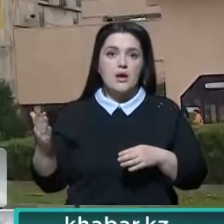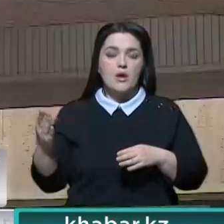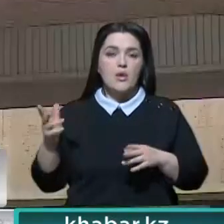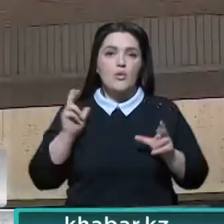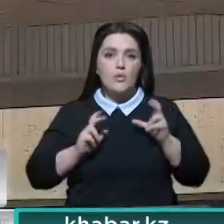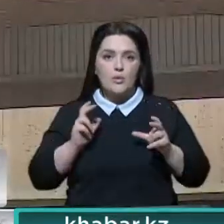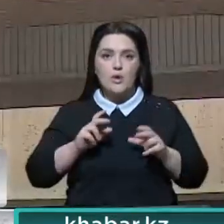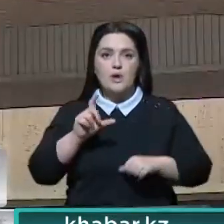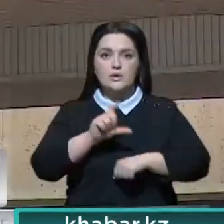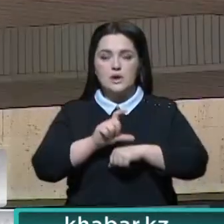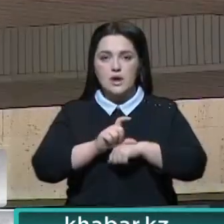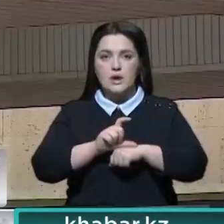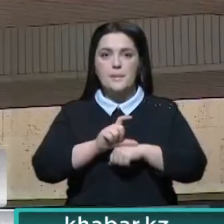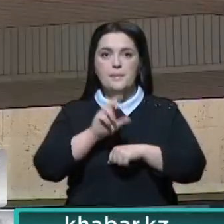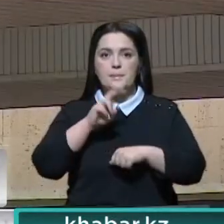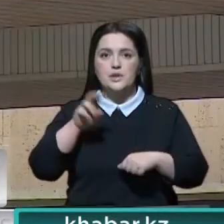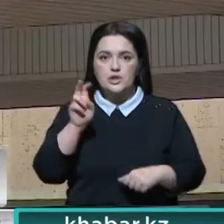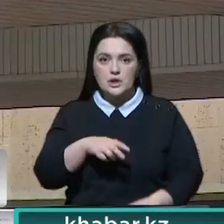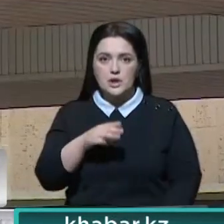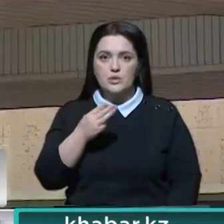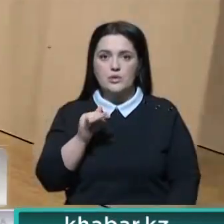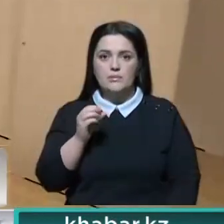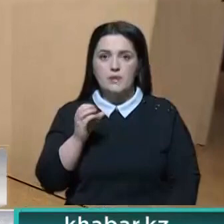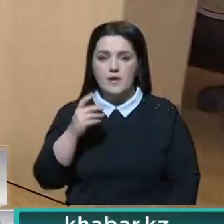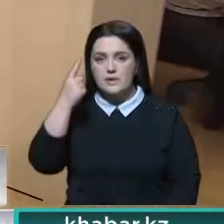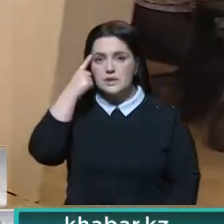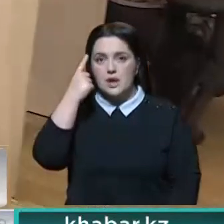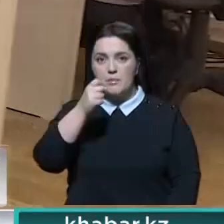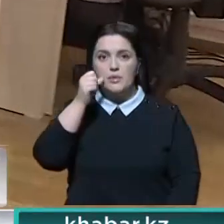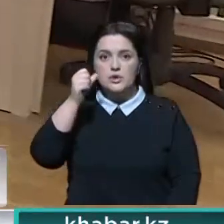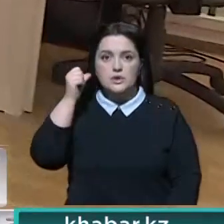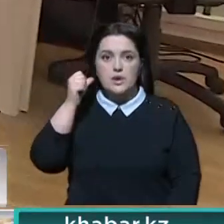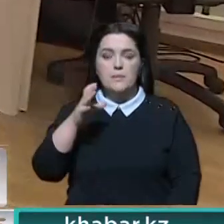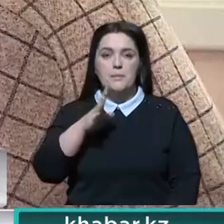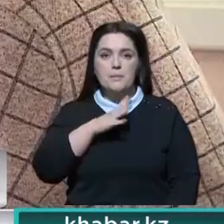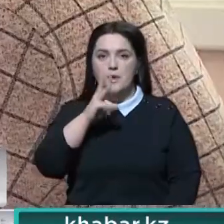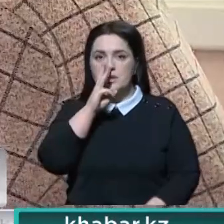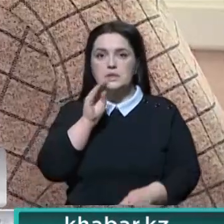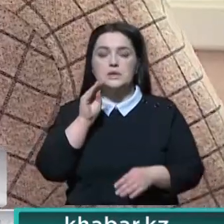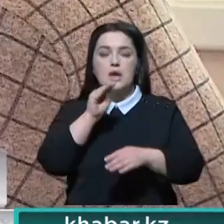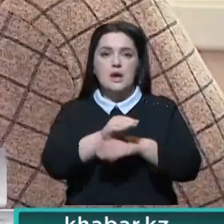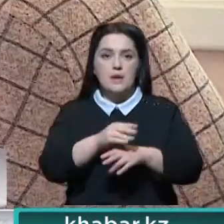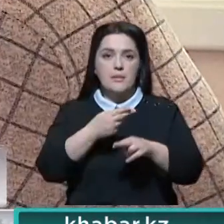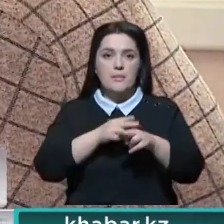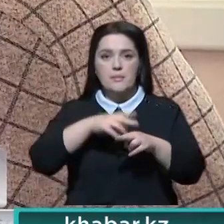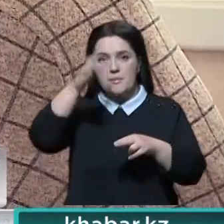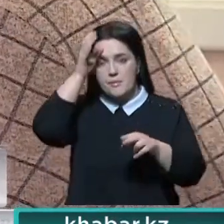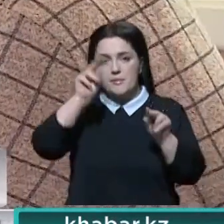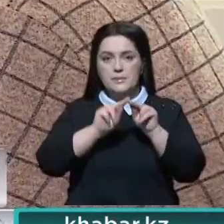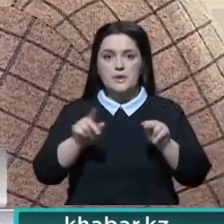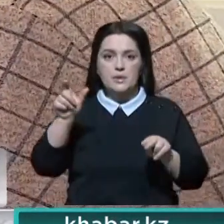действуют в Стамбуле и Бишкеке. Жансейит Туймебаев также сообщил, что в прошлом году была повышена заработная плата профессорам